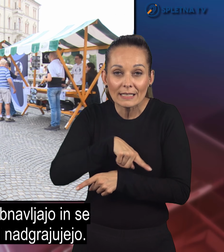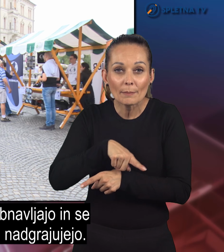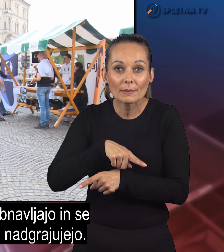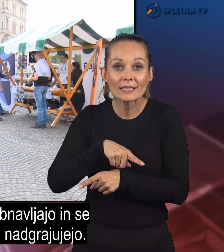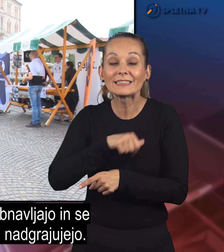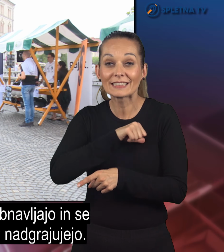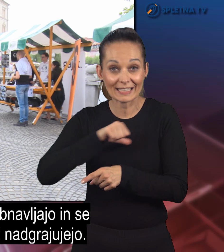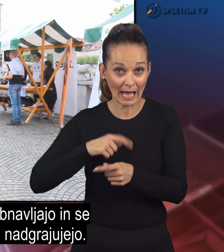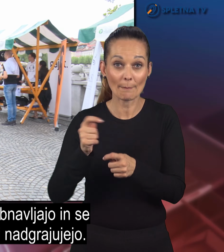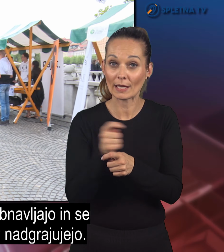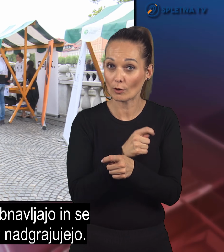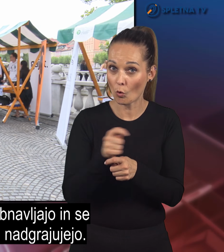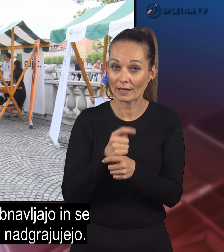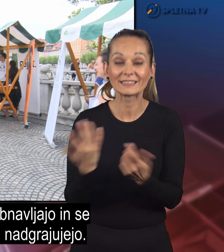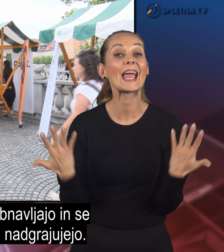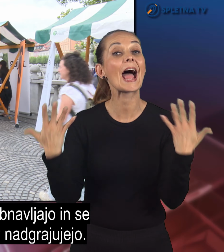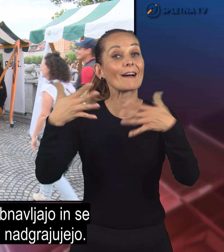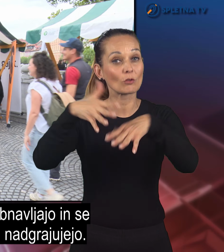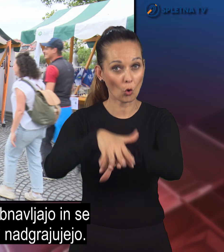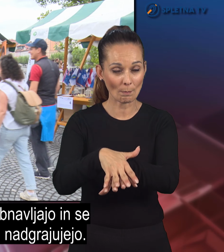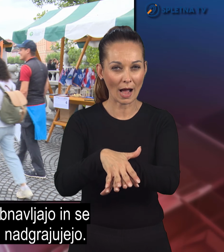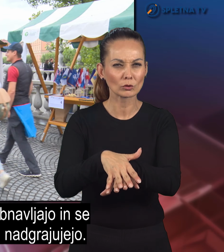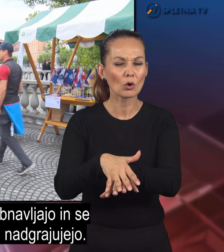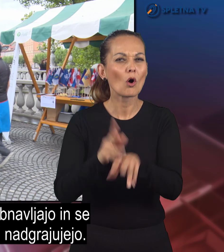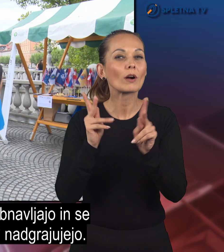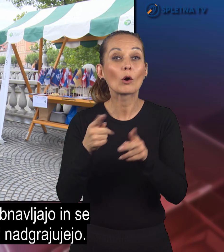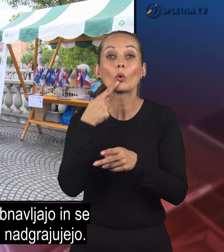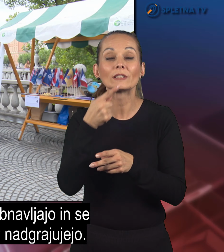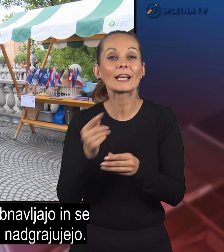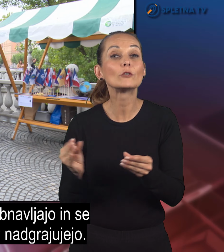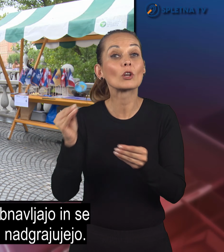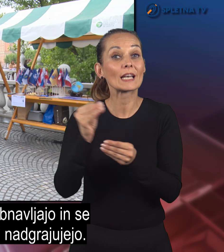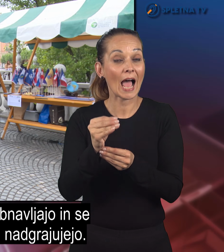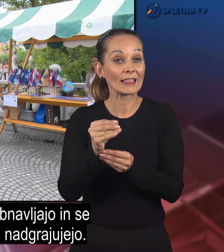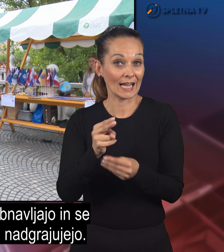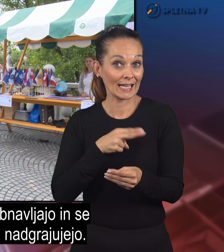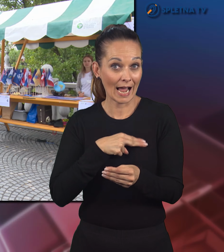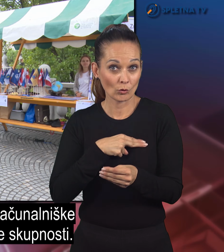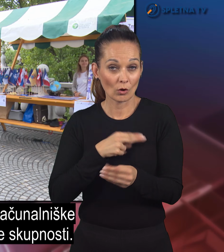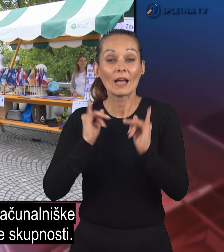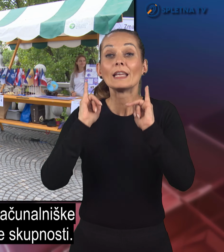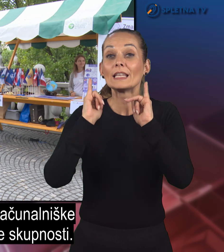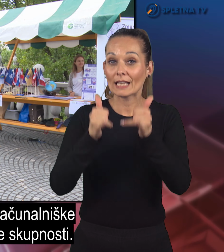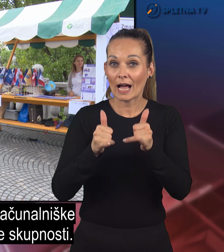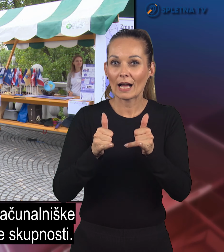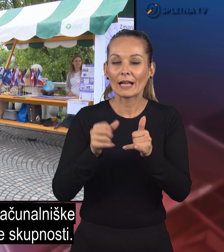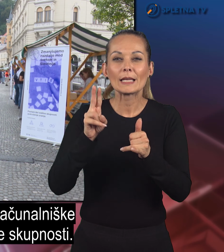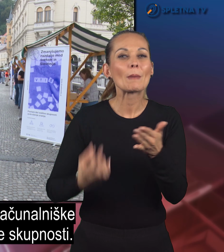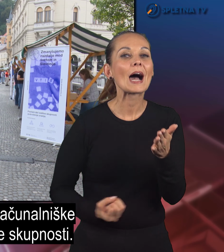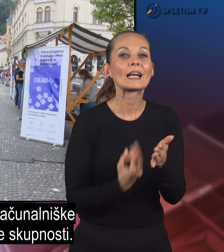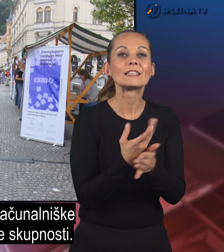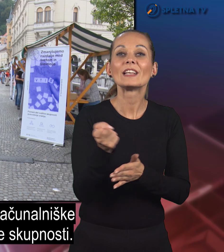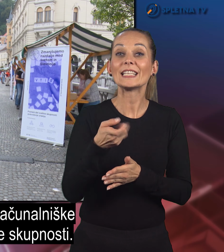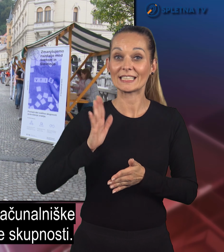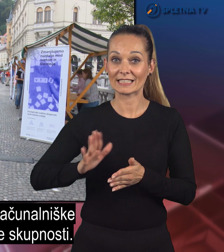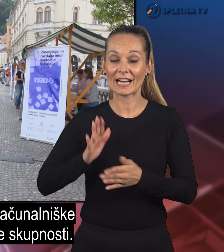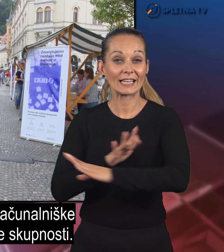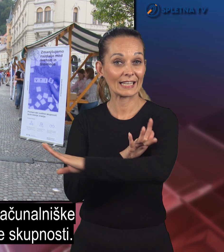sami obnavljajo, torej se avtomatsko tudi, kako se reče, nadgrajujejo. So pa v bistvu razvijani